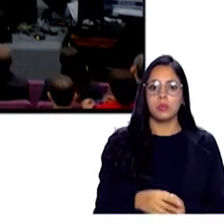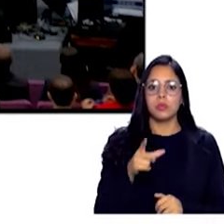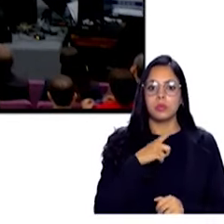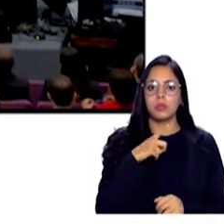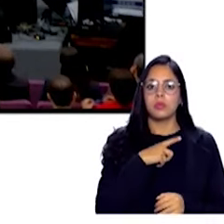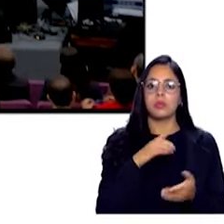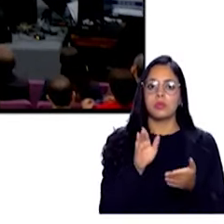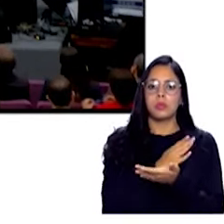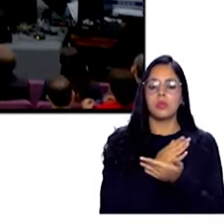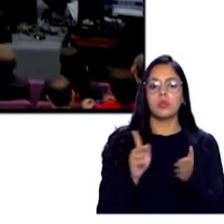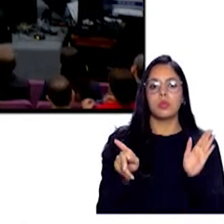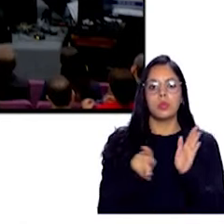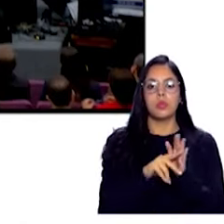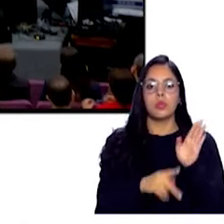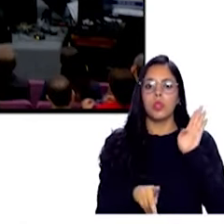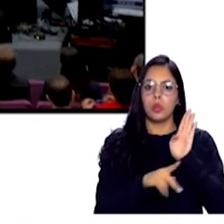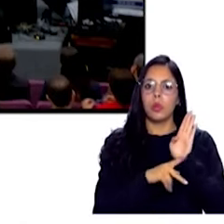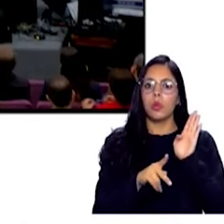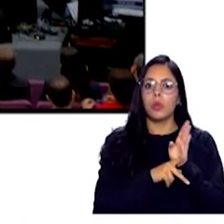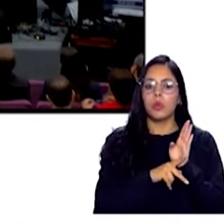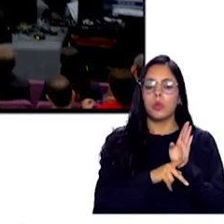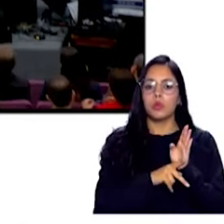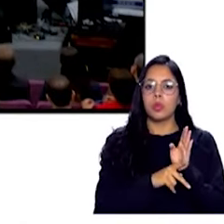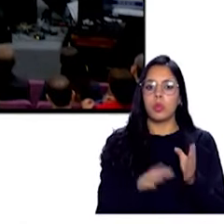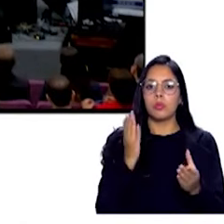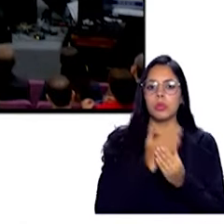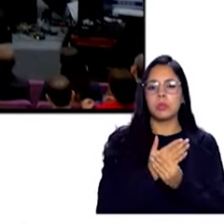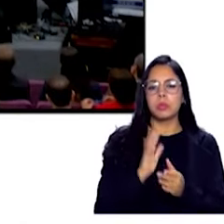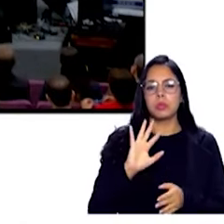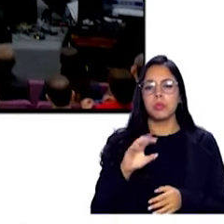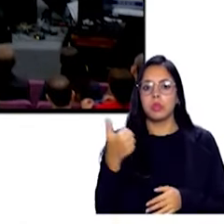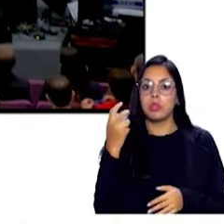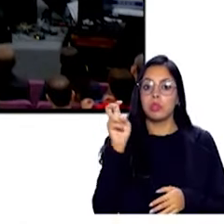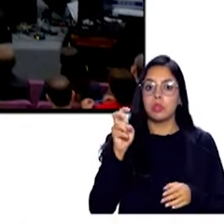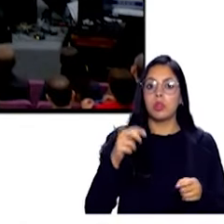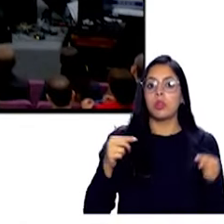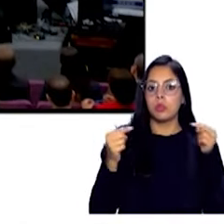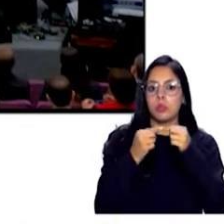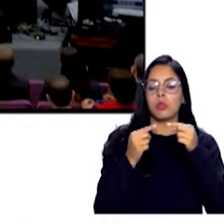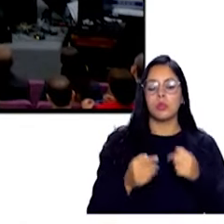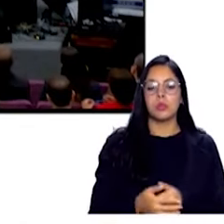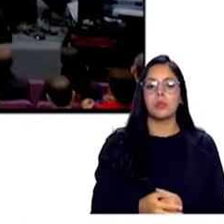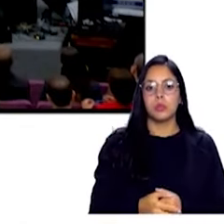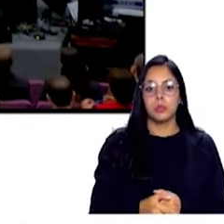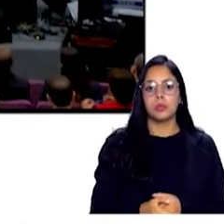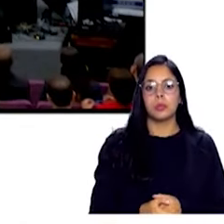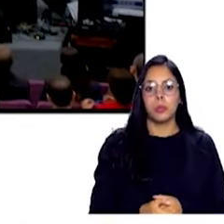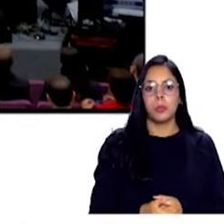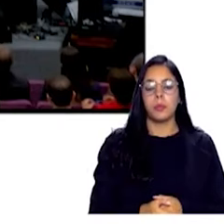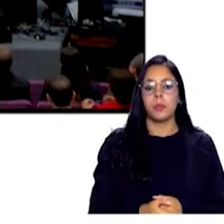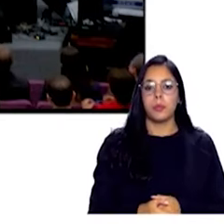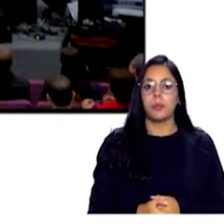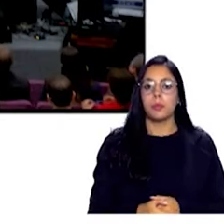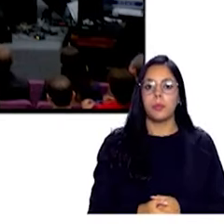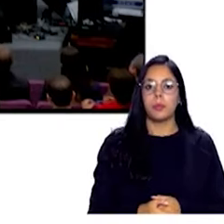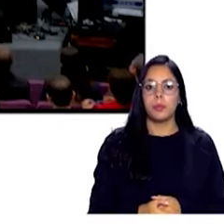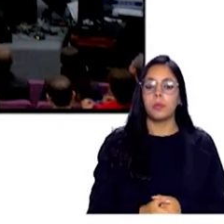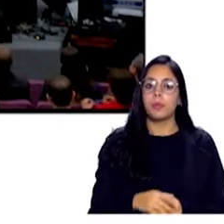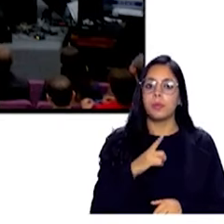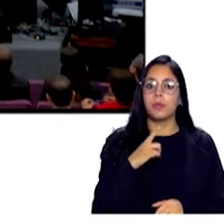vero che in 15 Anni DI applicazione scandali LA giurisprudenza ho trovato un solo precedente Uno di